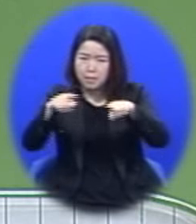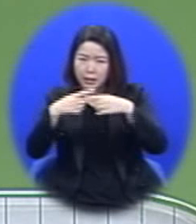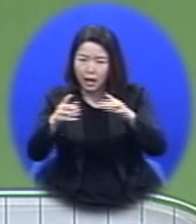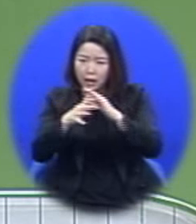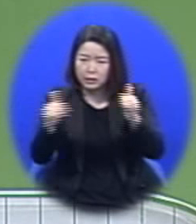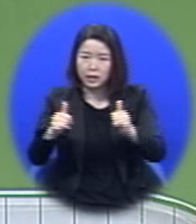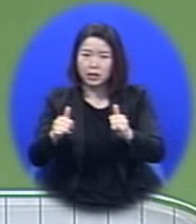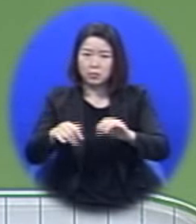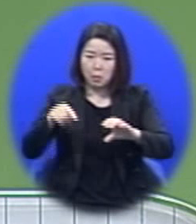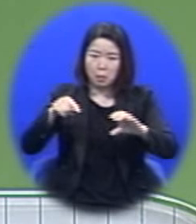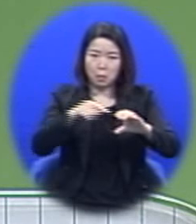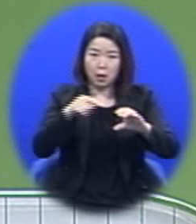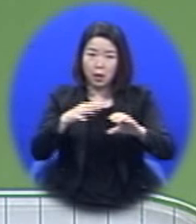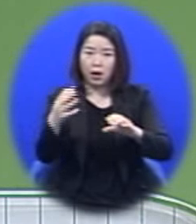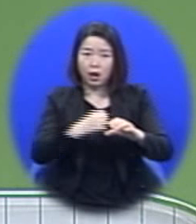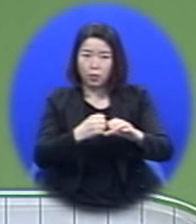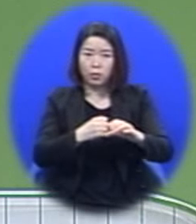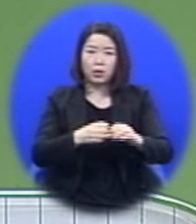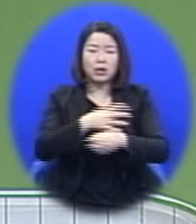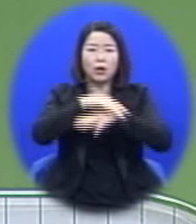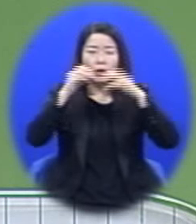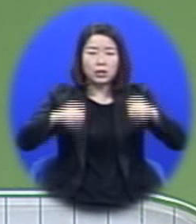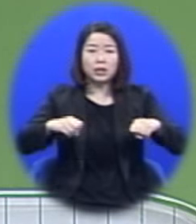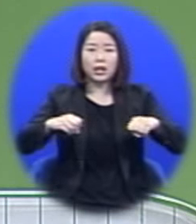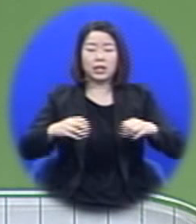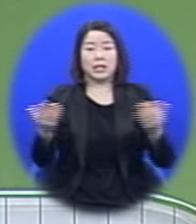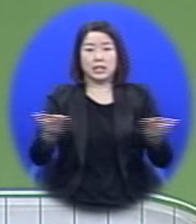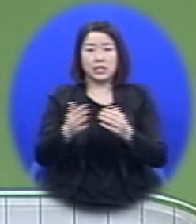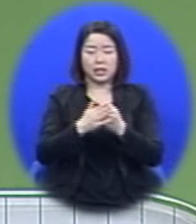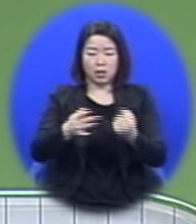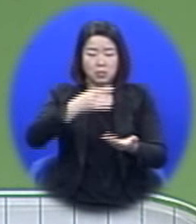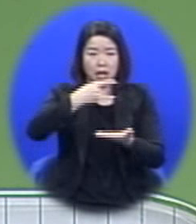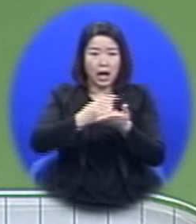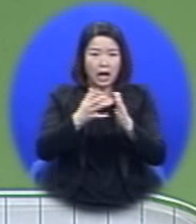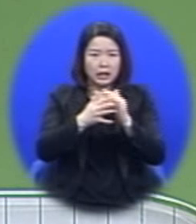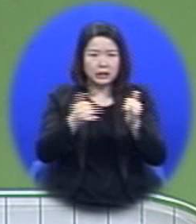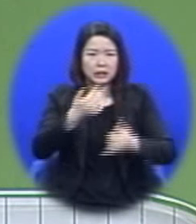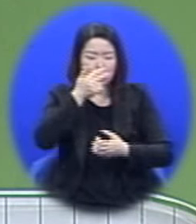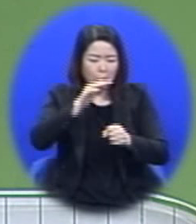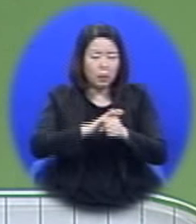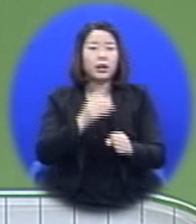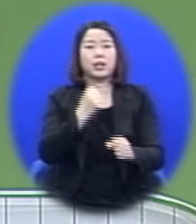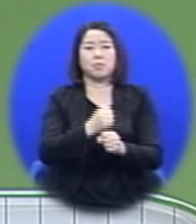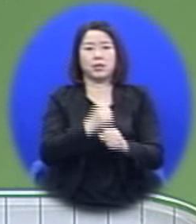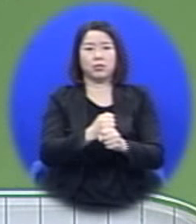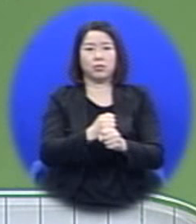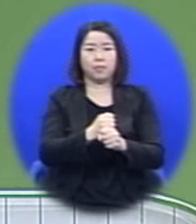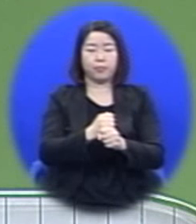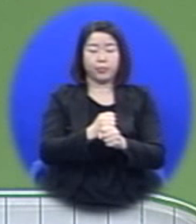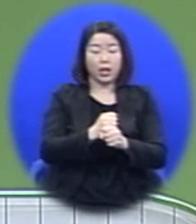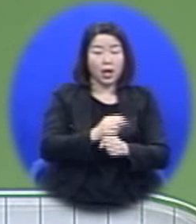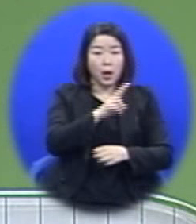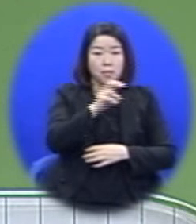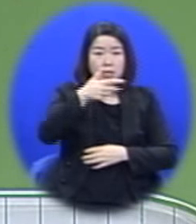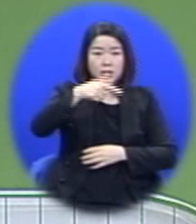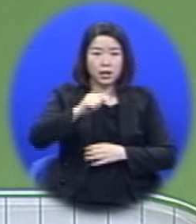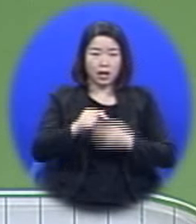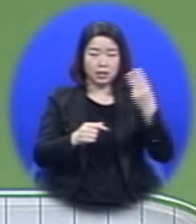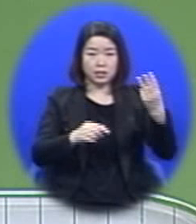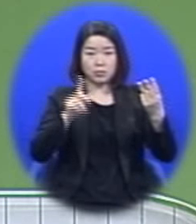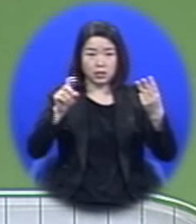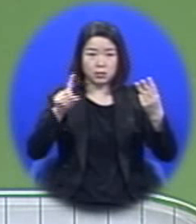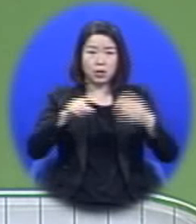잡듯하며 헛된 일로 의인을 억울하게 하느니라. 미가서 3장 11절에 보면 그들의